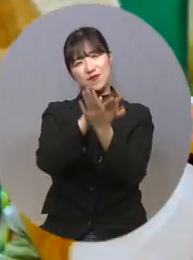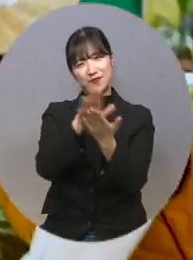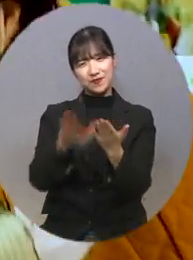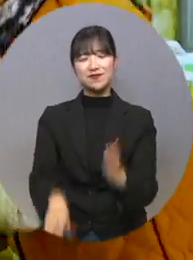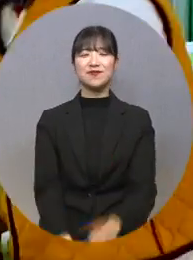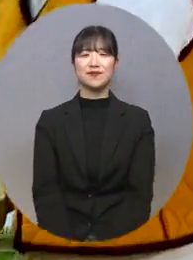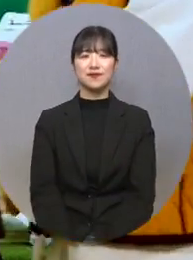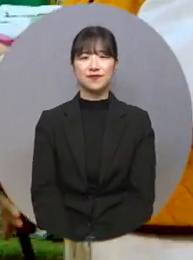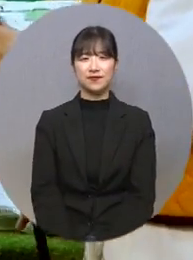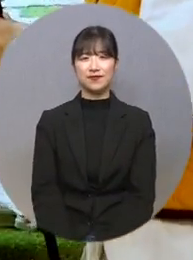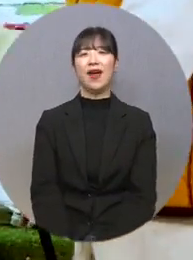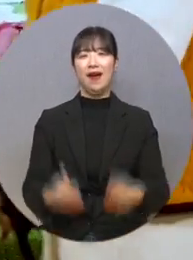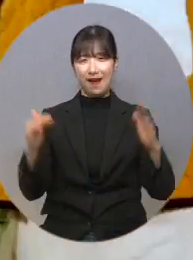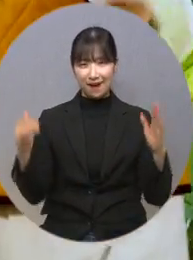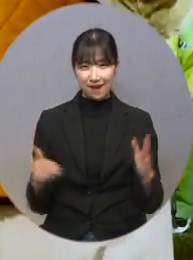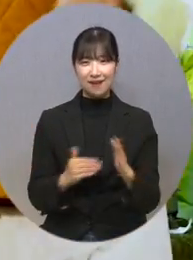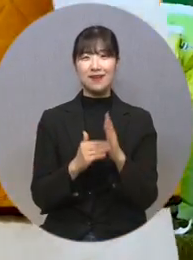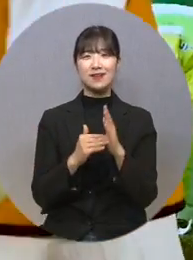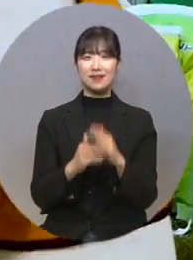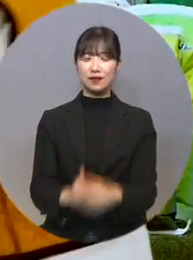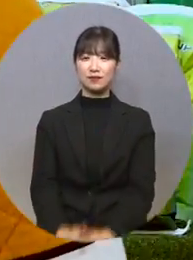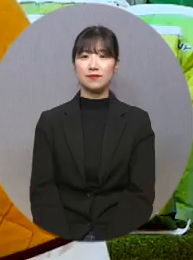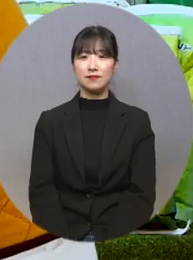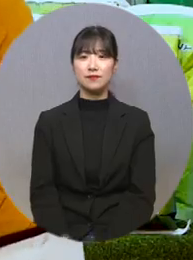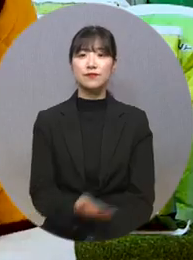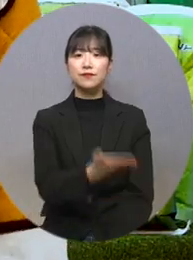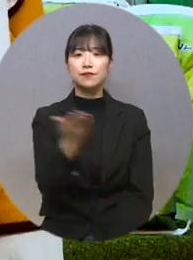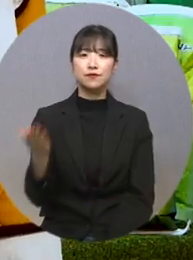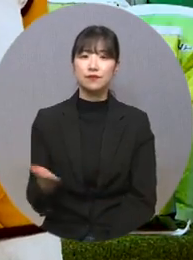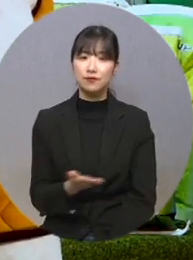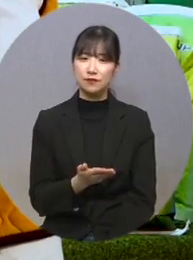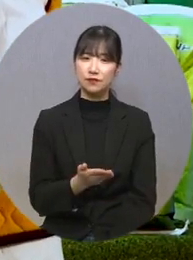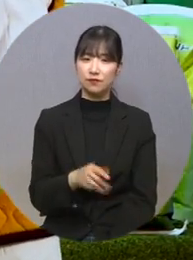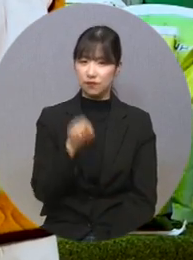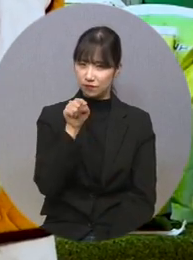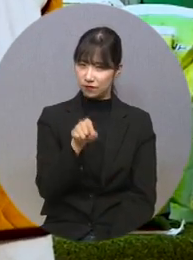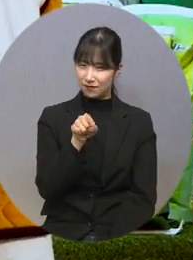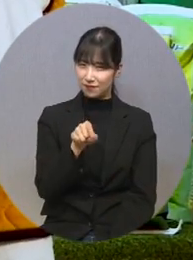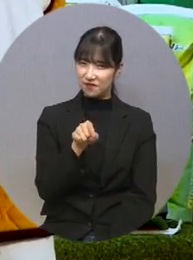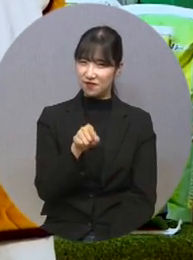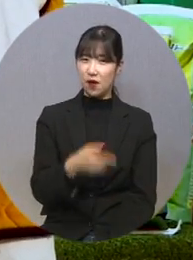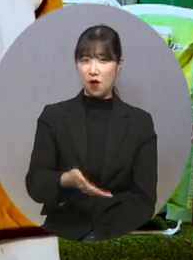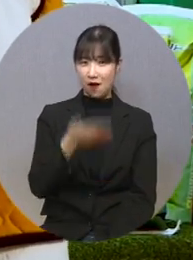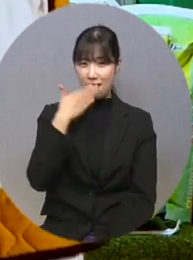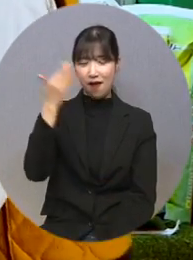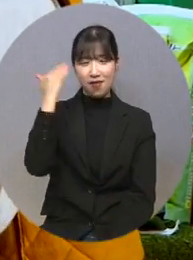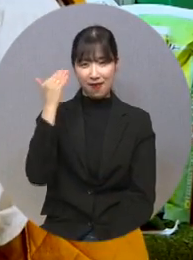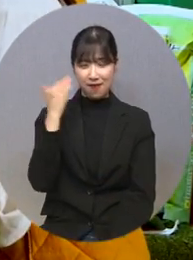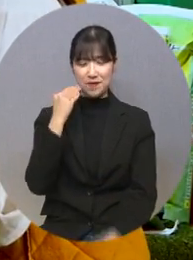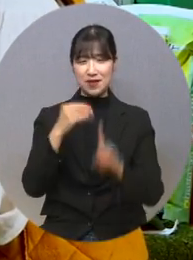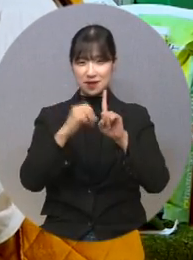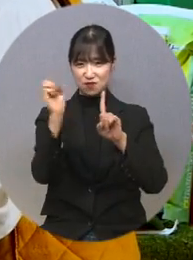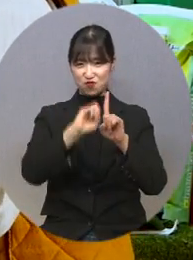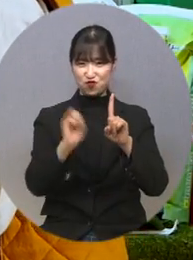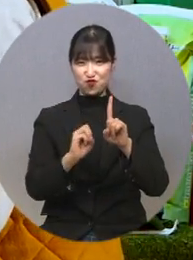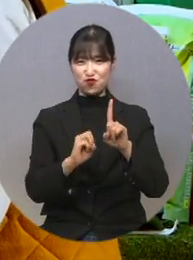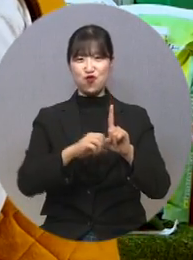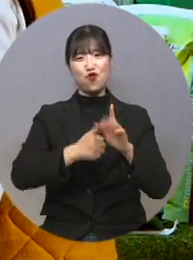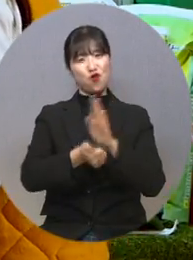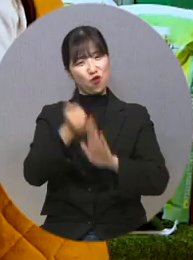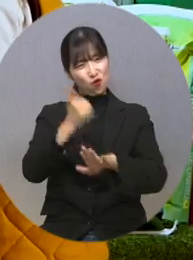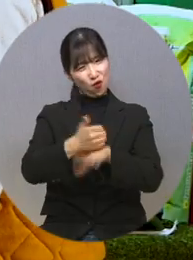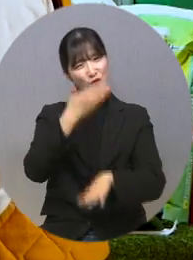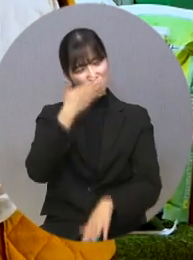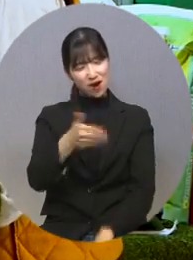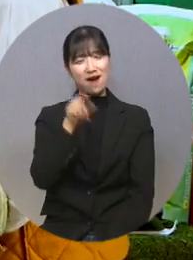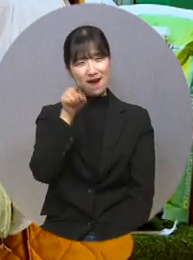야. 여기까지입니다 여러분 야. 여러분도 대한민국 1%가 될 수 있습니다.